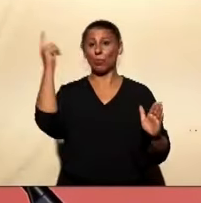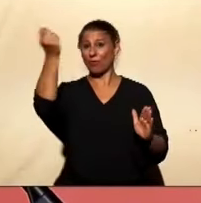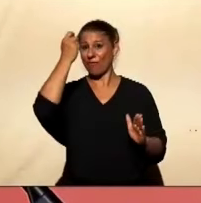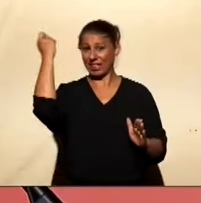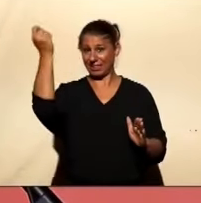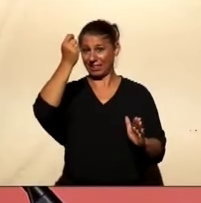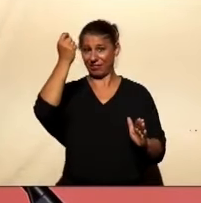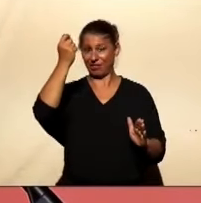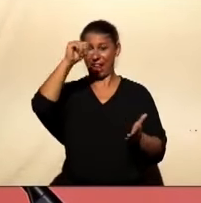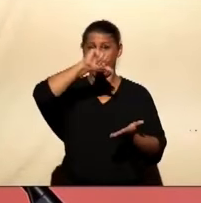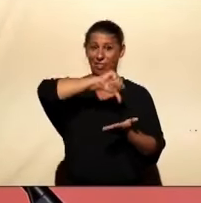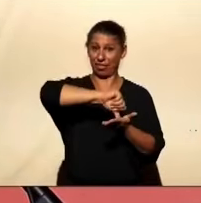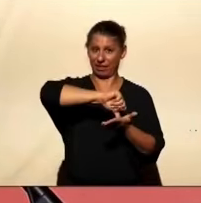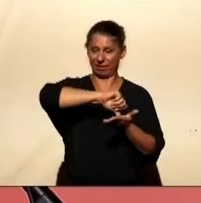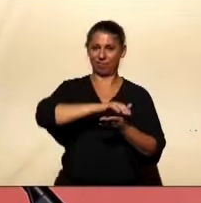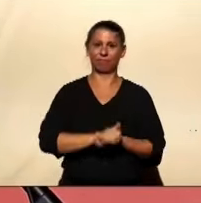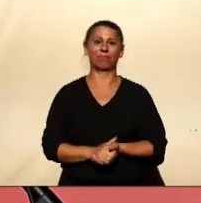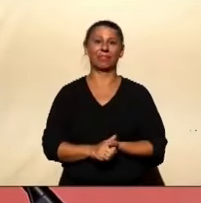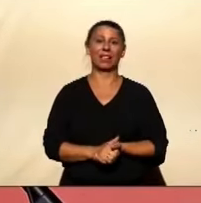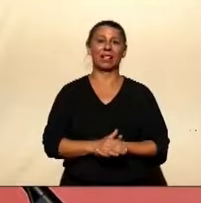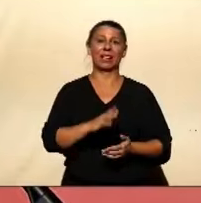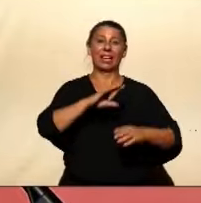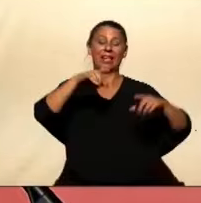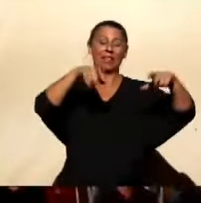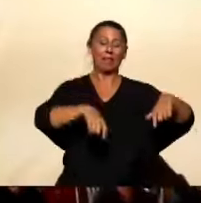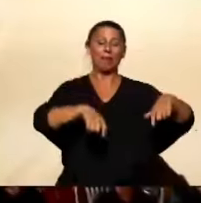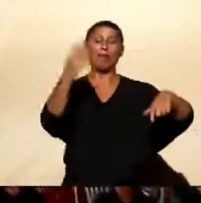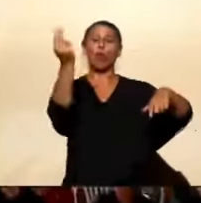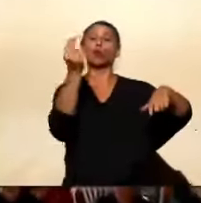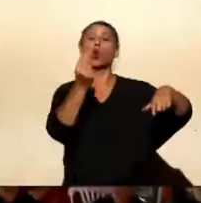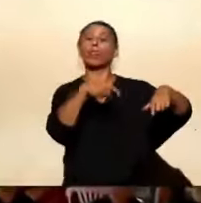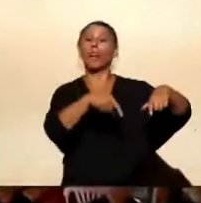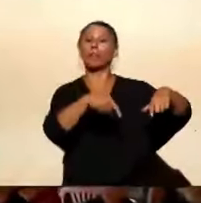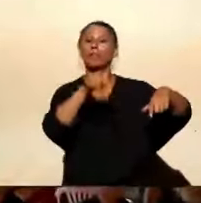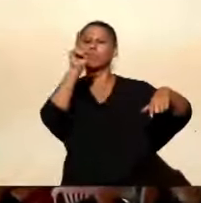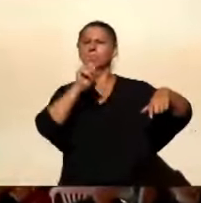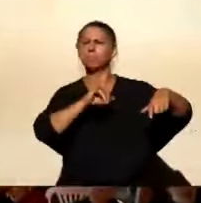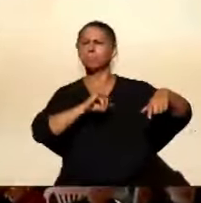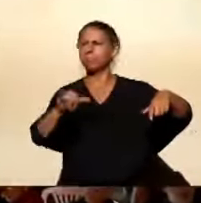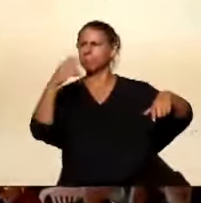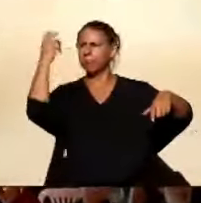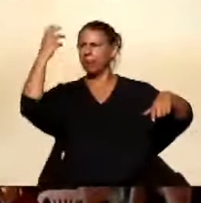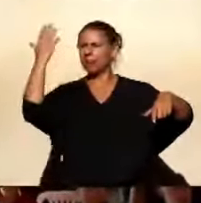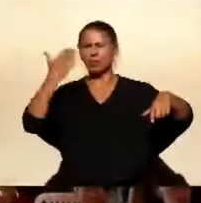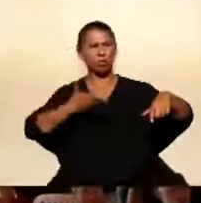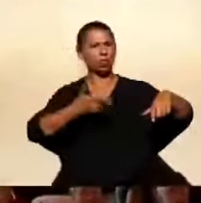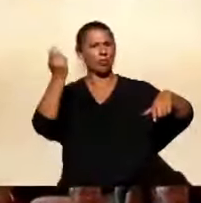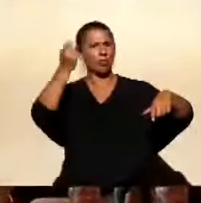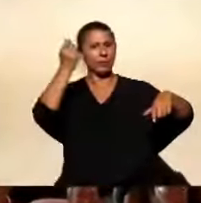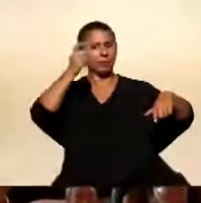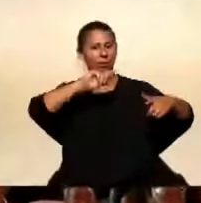φεστιβάλ στην Αθήνα, στο γήπεδο Ζωγράφου, ίσως κανείς δεν θα μπορούσε να φανταστεί ότι